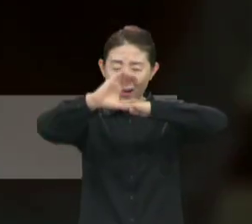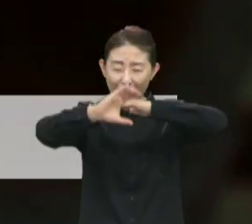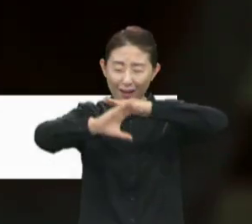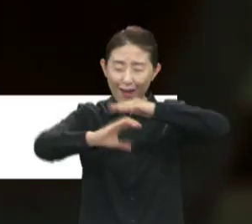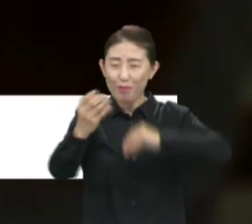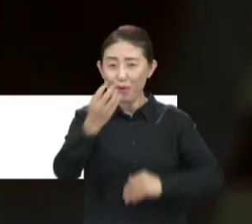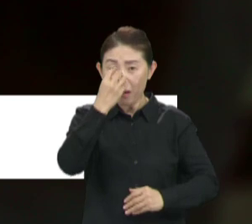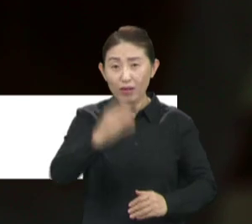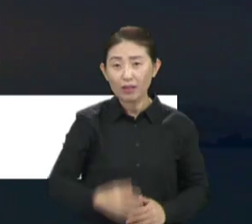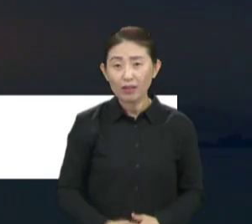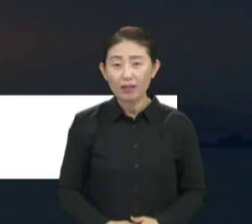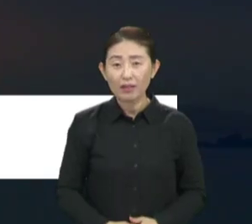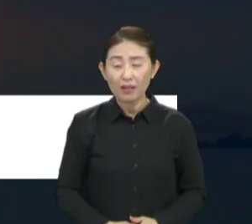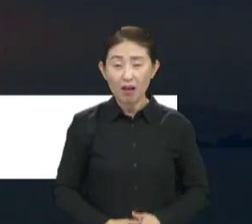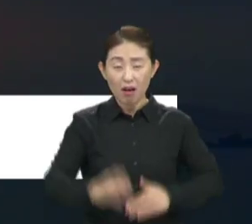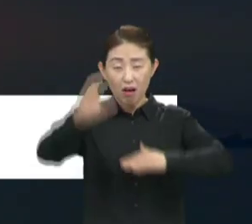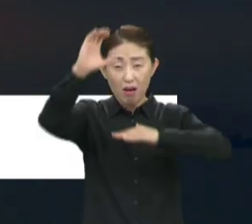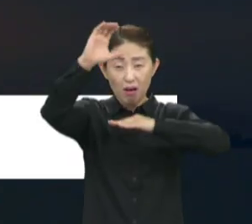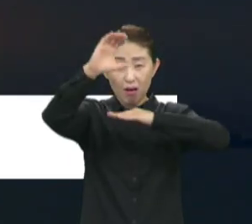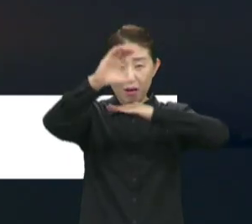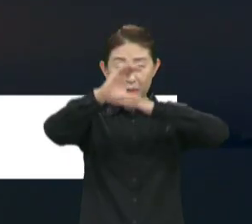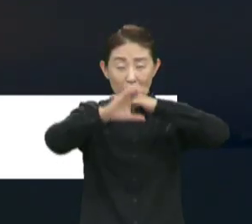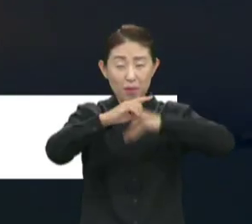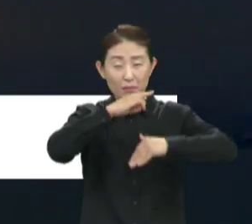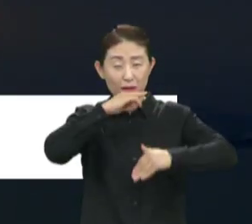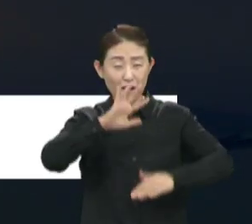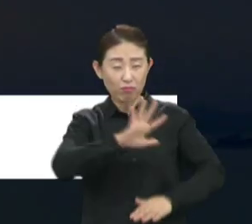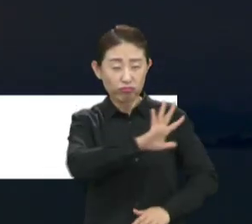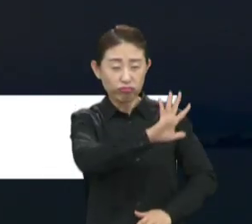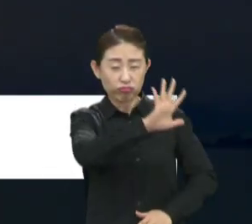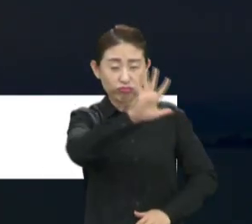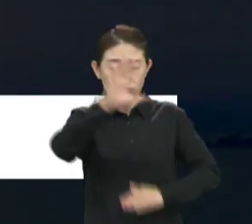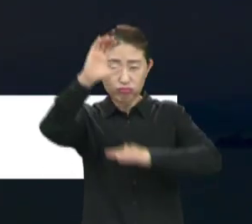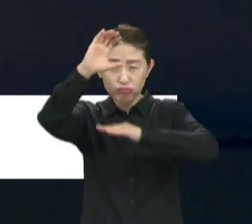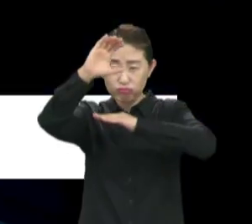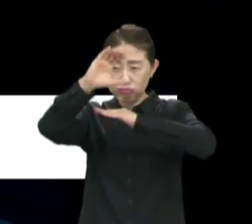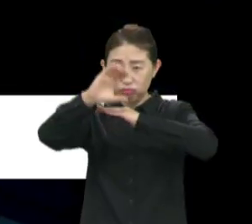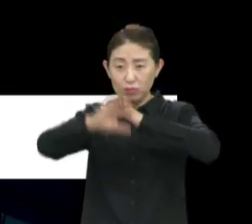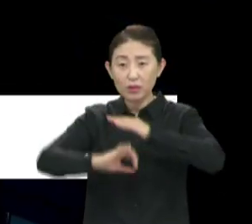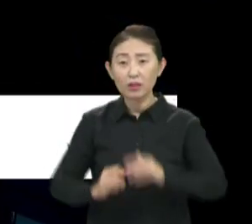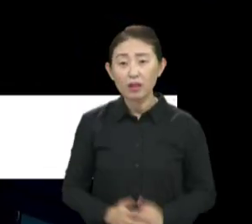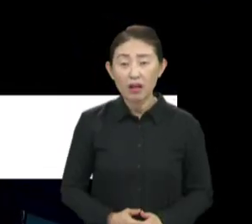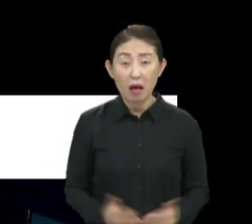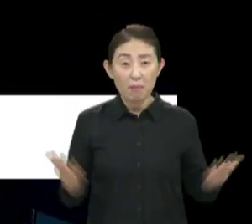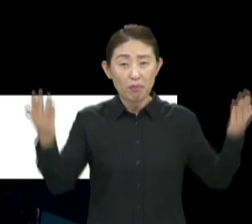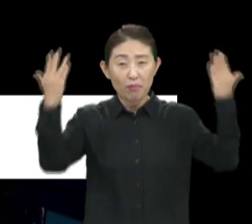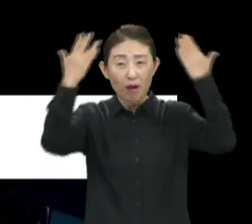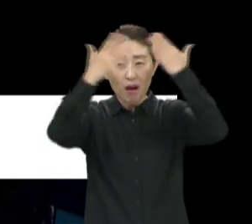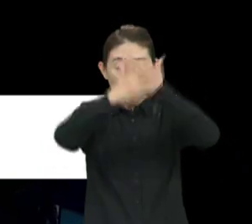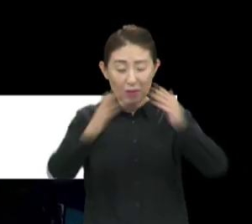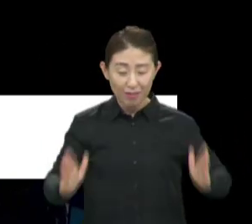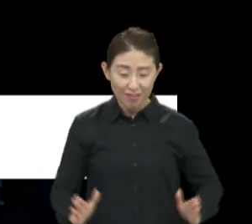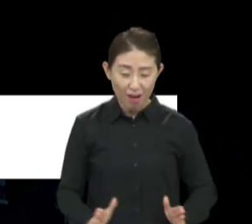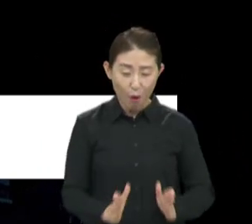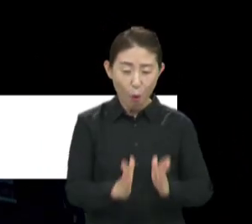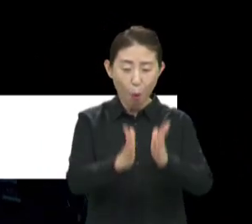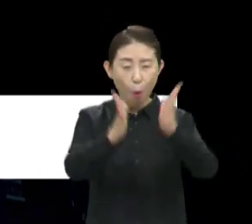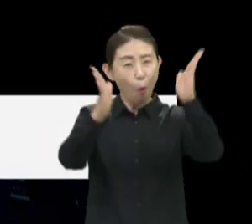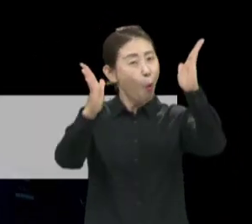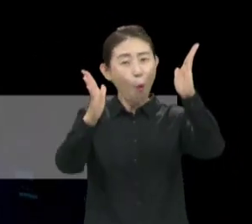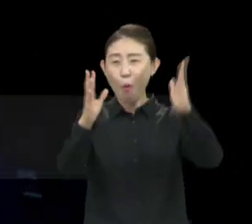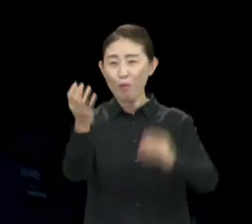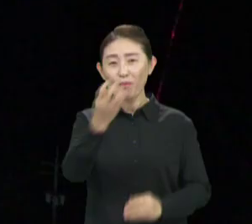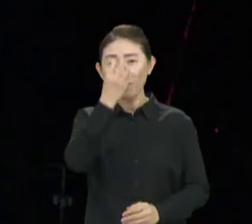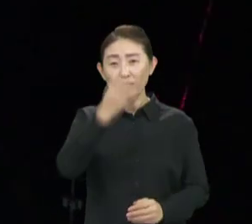그림입니다. 하늘이 점차 황금빛으로 변하더니 붉은 물결이 일렁입니다. 어두워지자 타워는 한층 더 존재감을